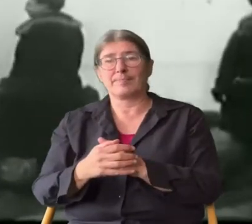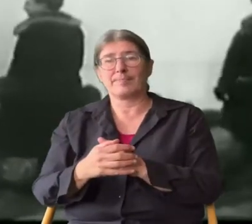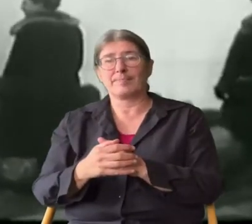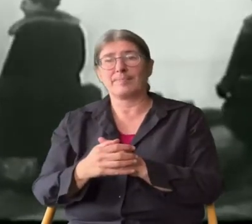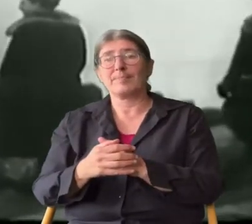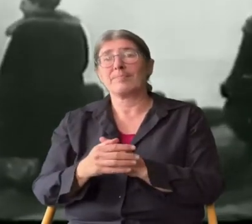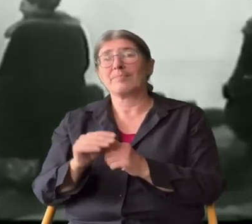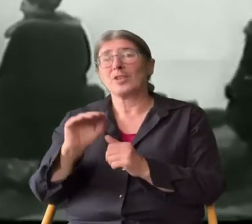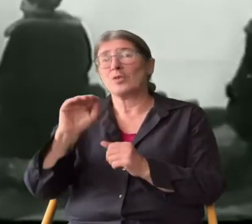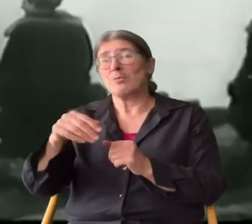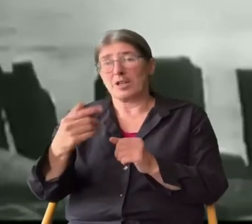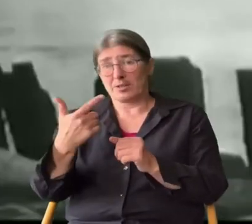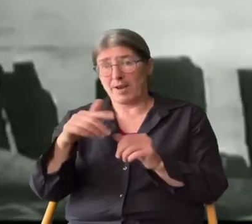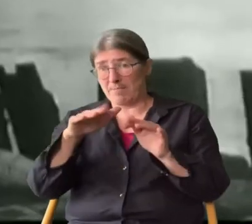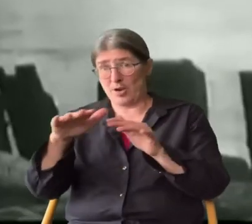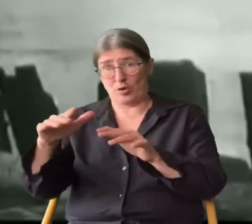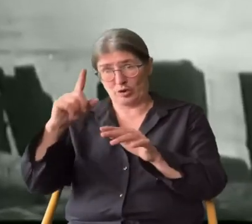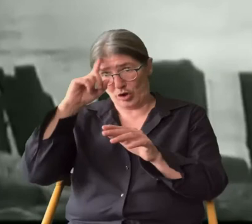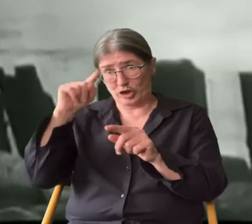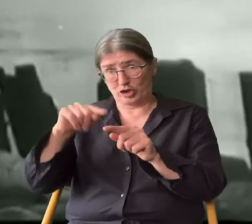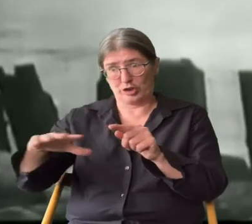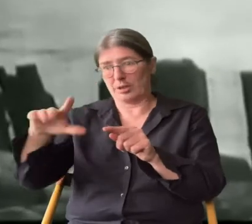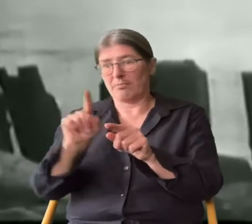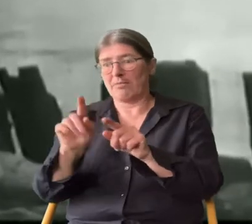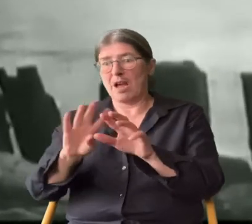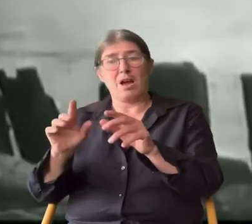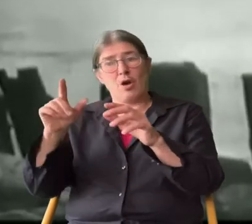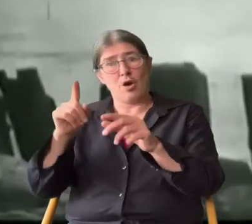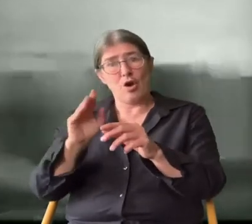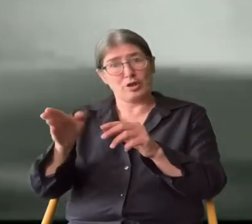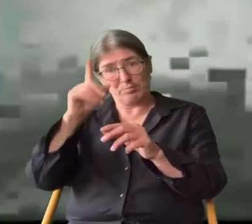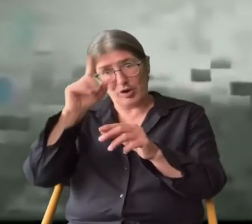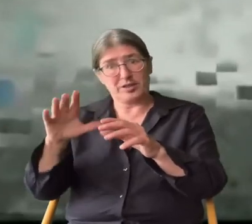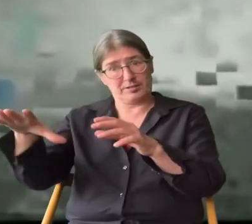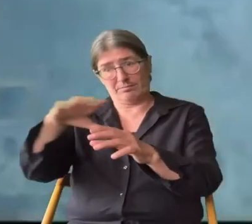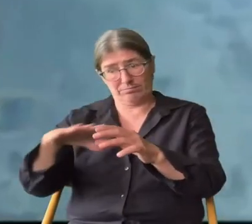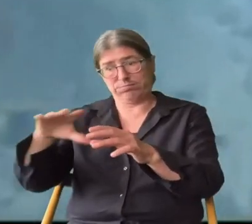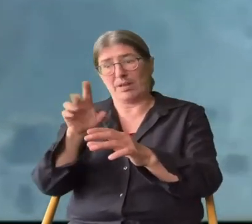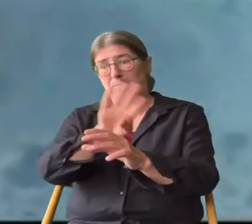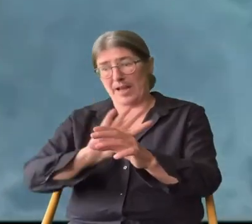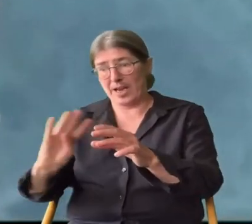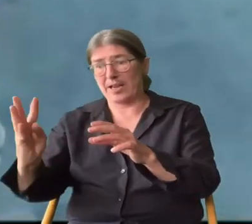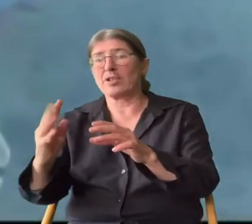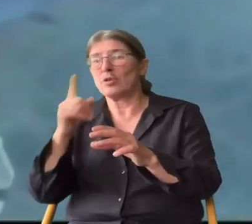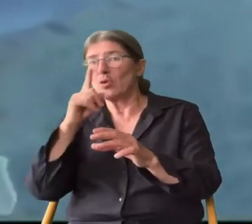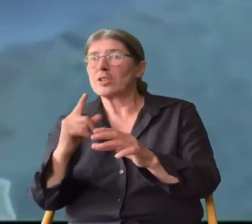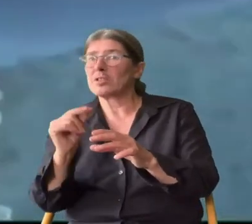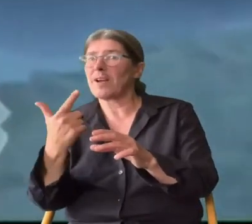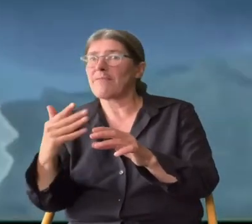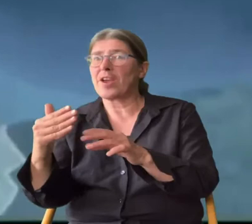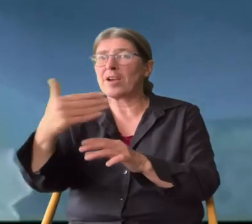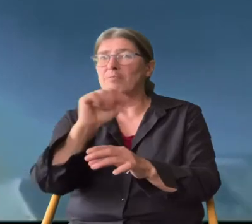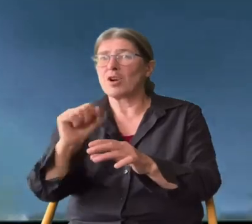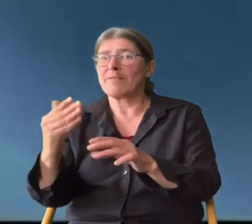Mehr als 2 Millionen Deutsche sind in Ostpreußen eingekesselt. Nur 2 Wege führen noch nach